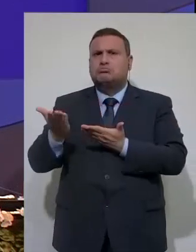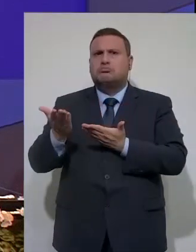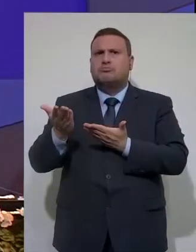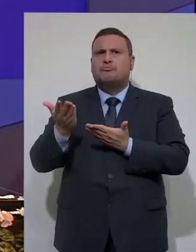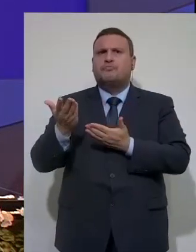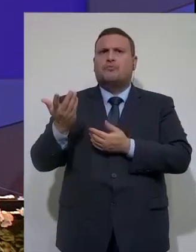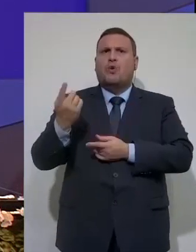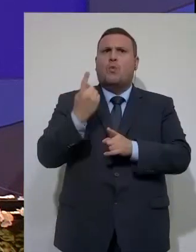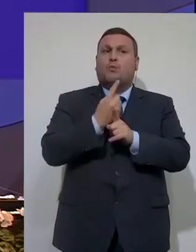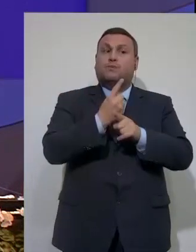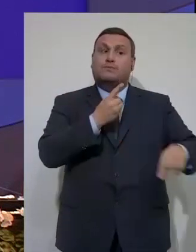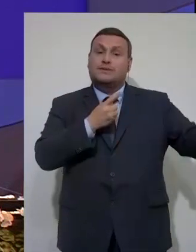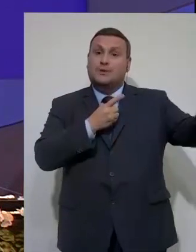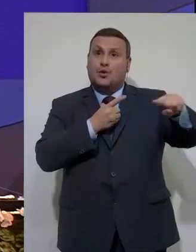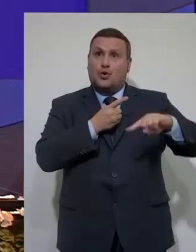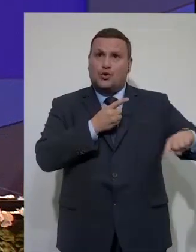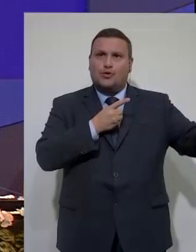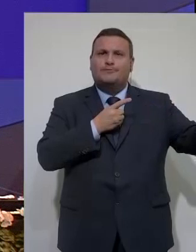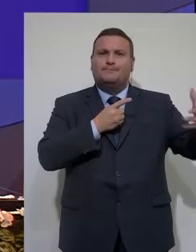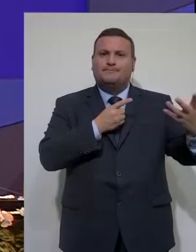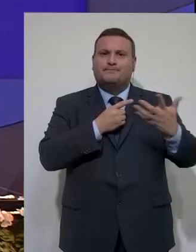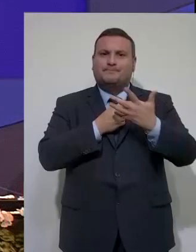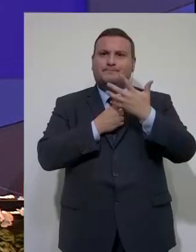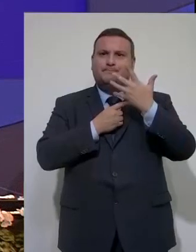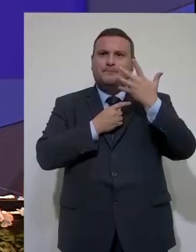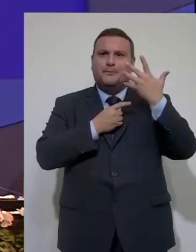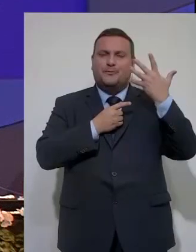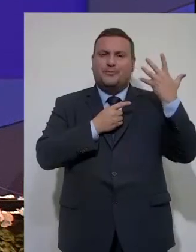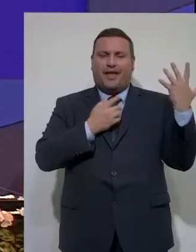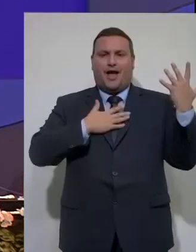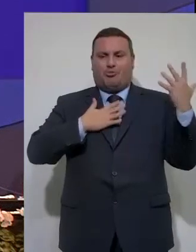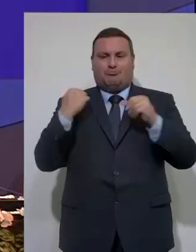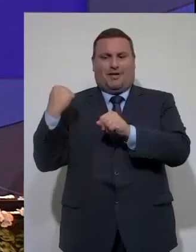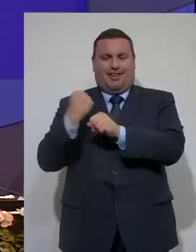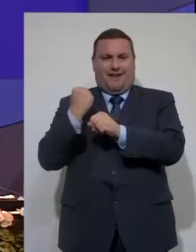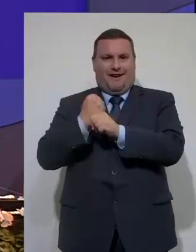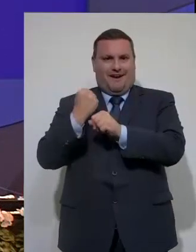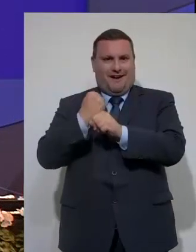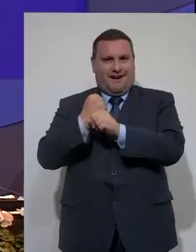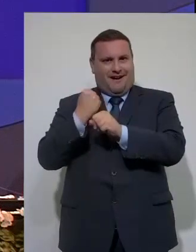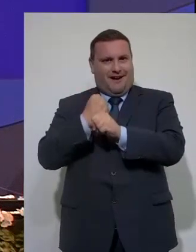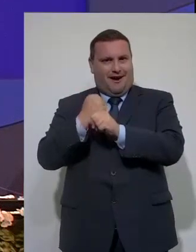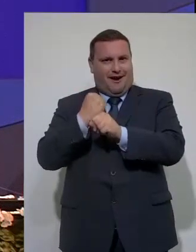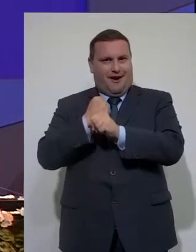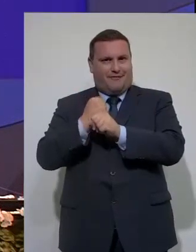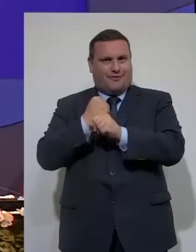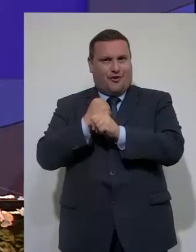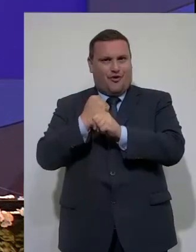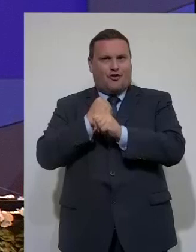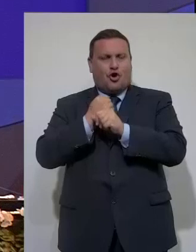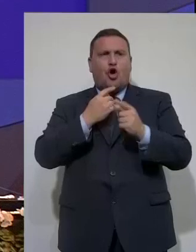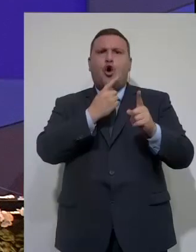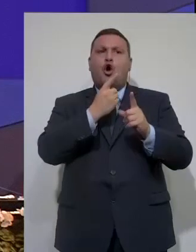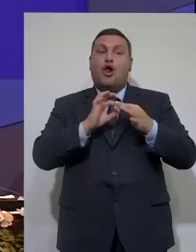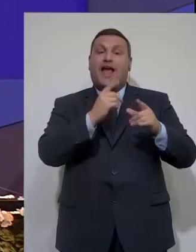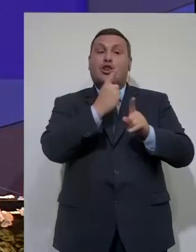in qualche modo cercato di mettere assieme in questo nostro lavoro, al momento la domanda che insiste su queste strutture è